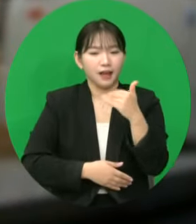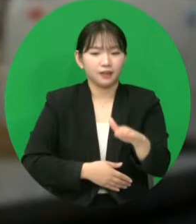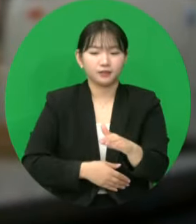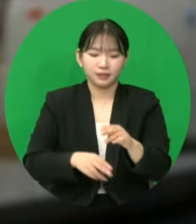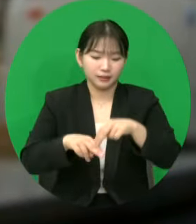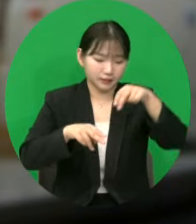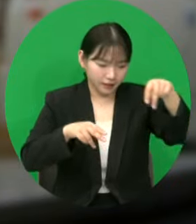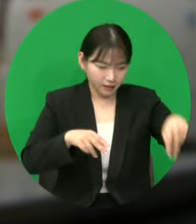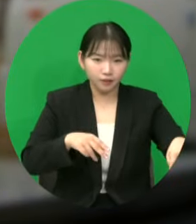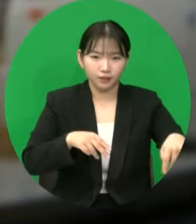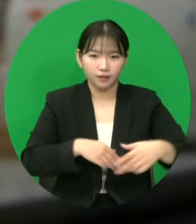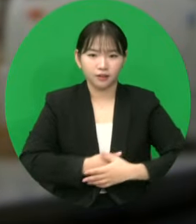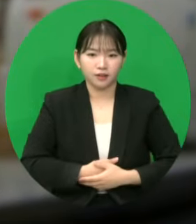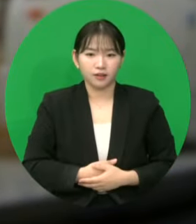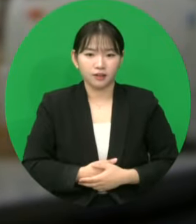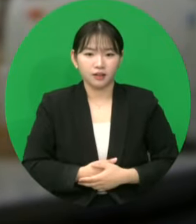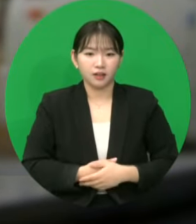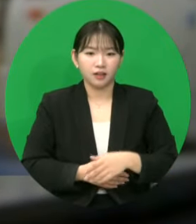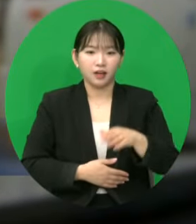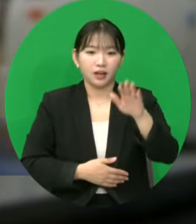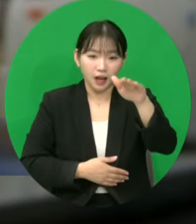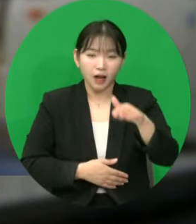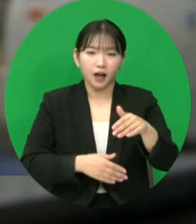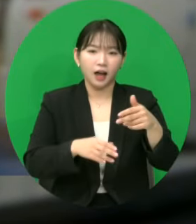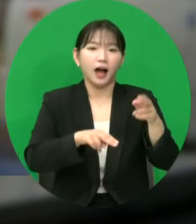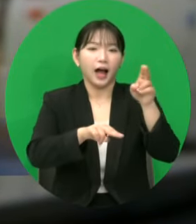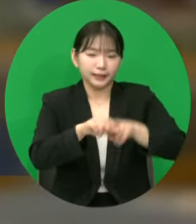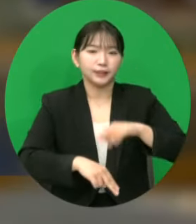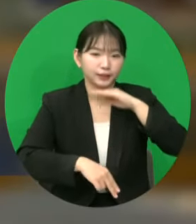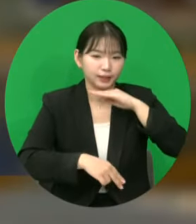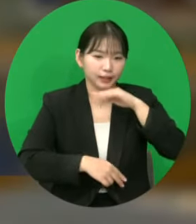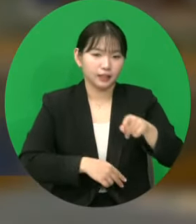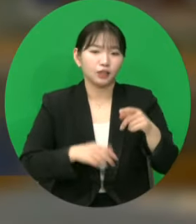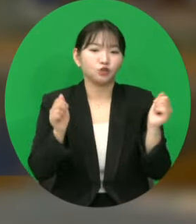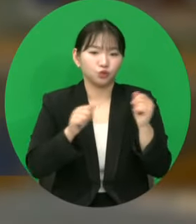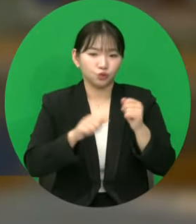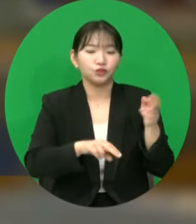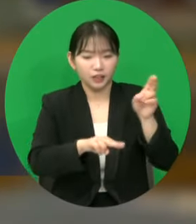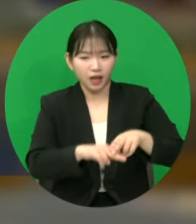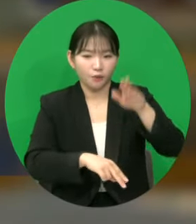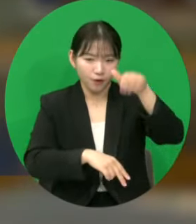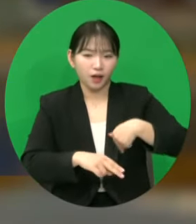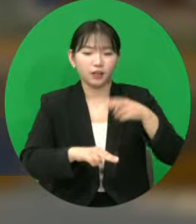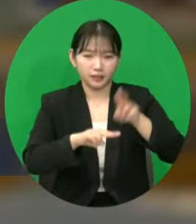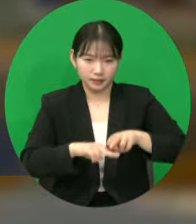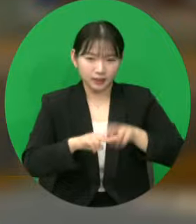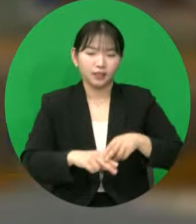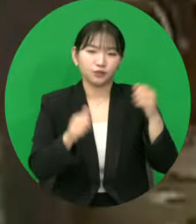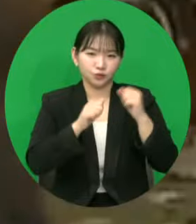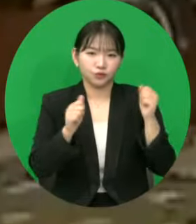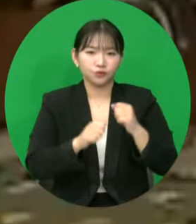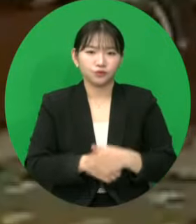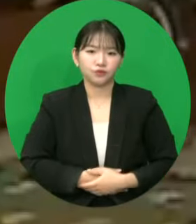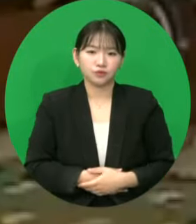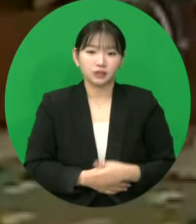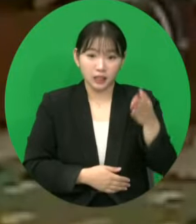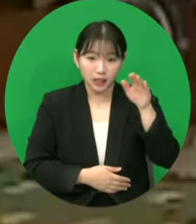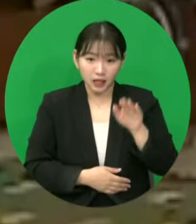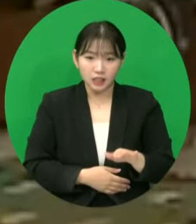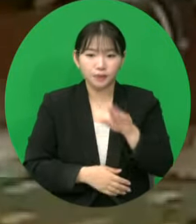택시에서 내렸습니다. 선장님, 타요. 아, 타요. 그러니까.